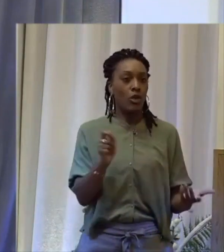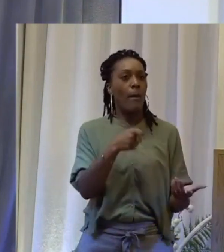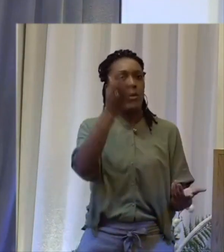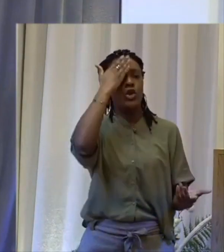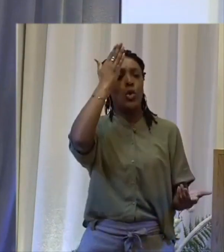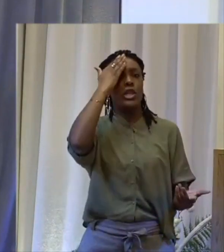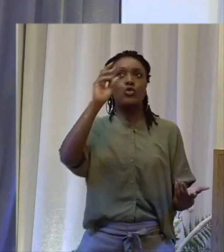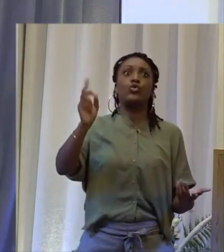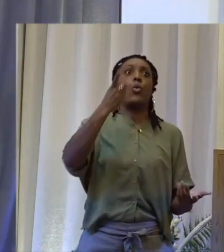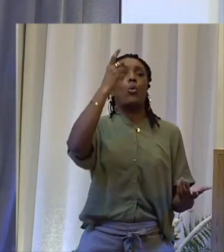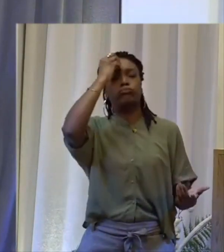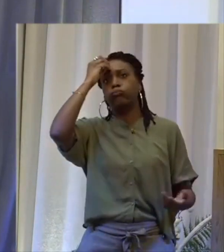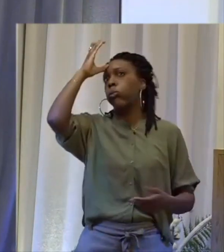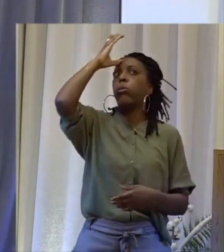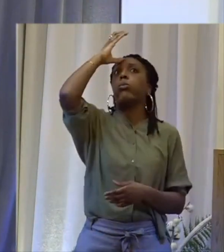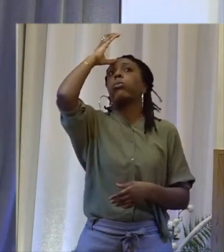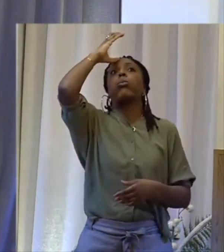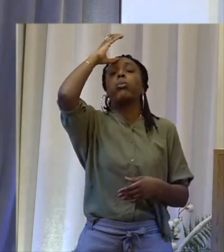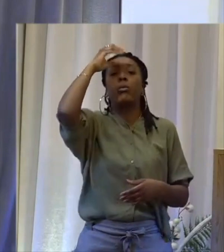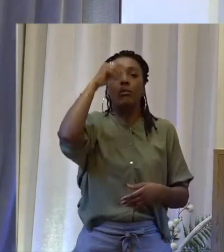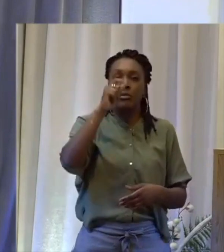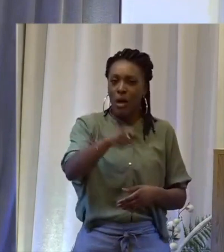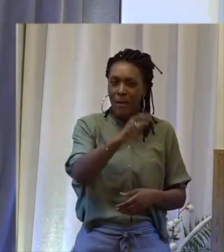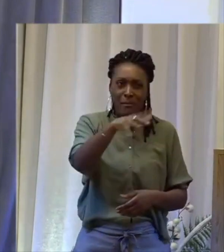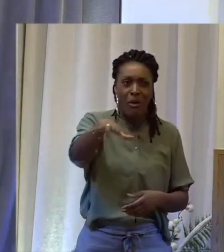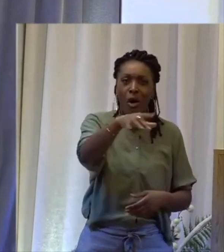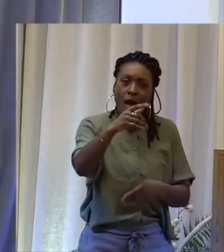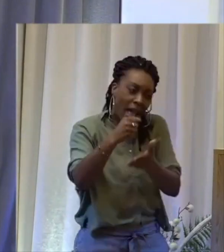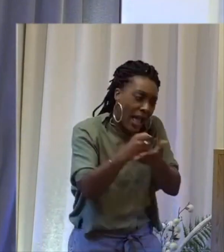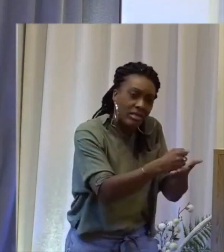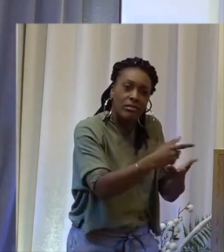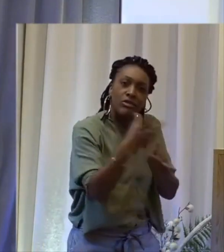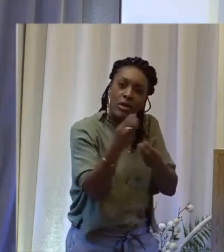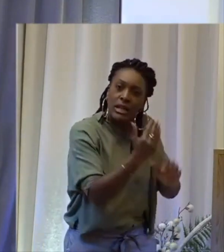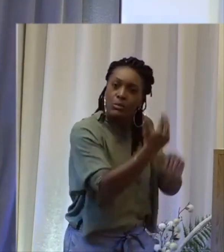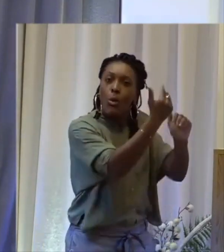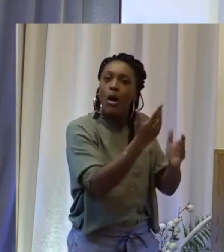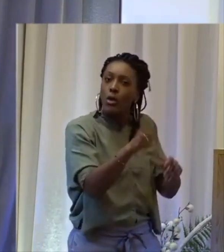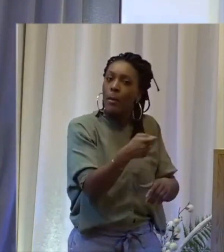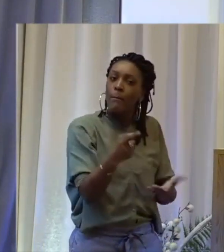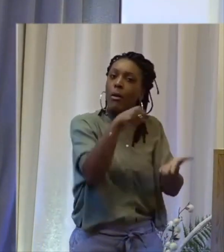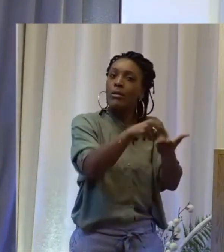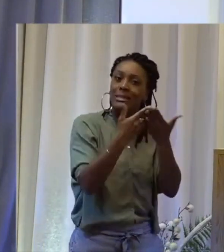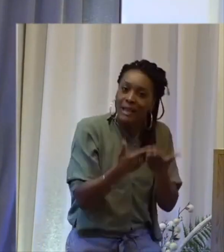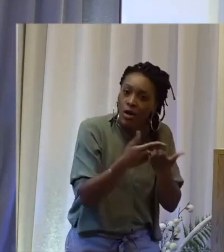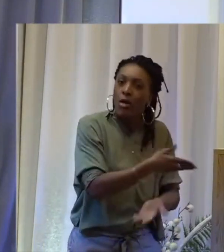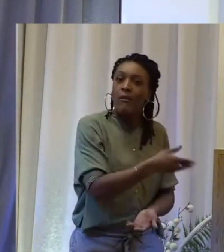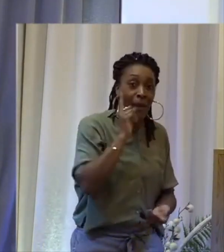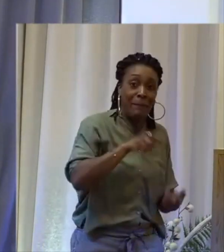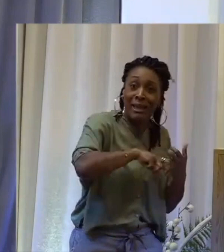qui connaissent le mieux Dieu, qui doivent normalement apporter le secours et l'espoir. Elle entend